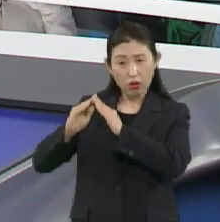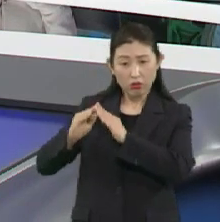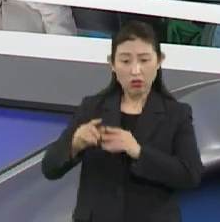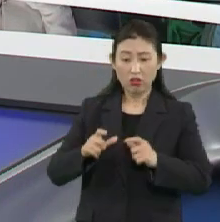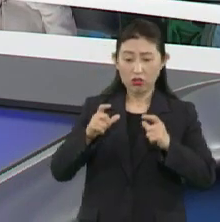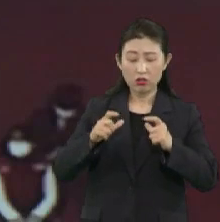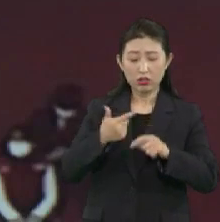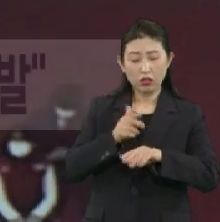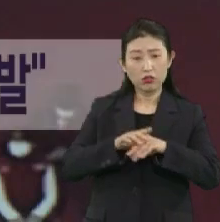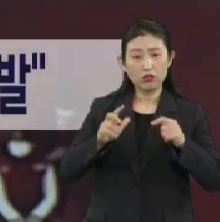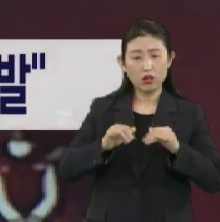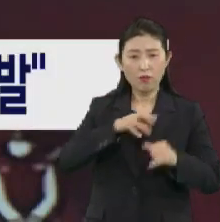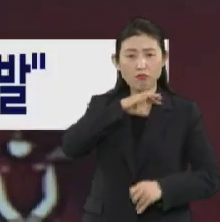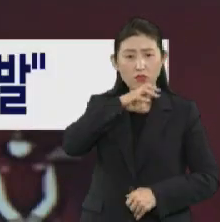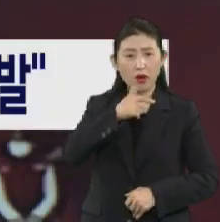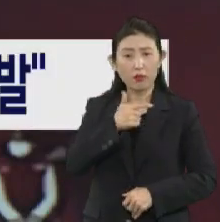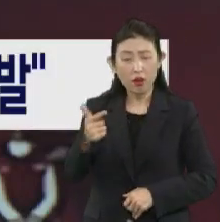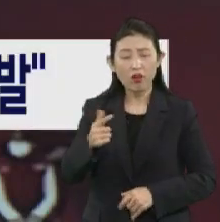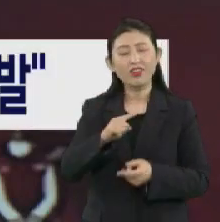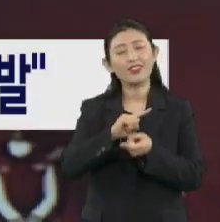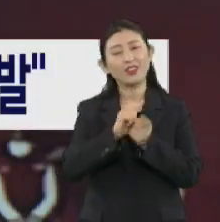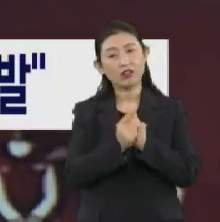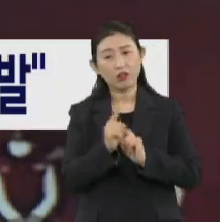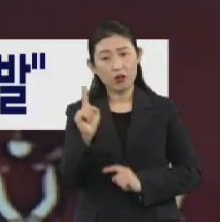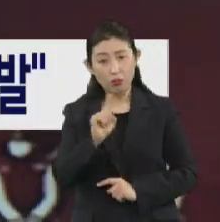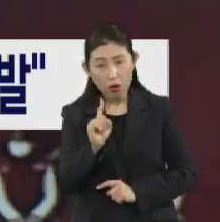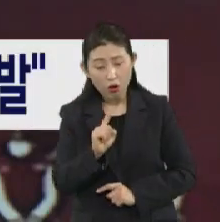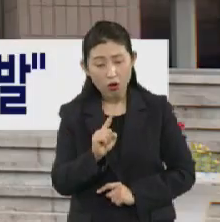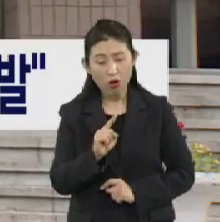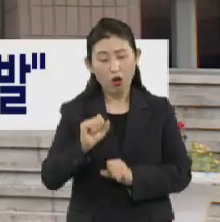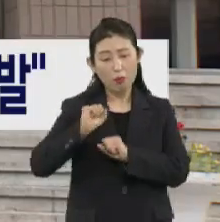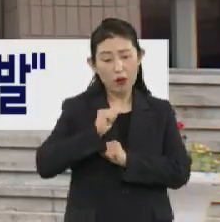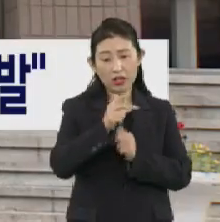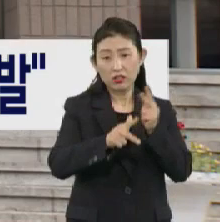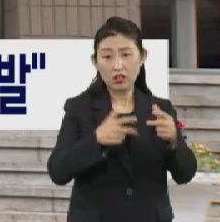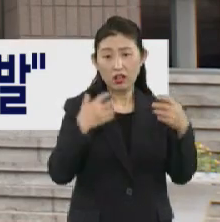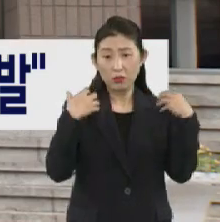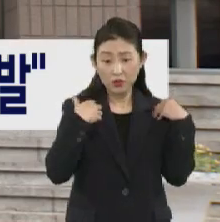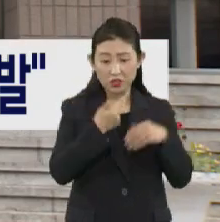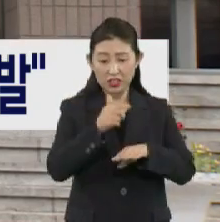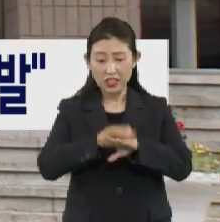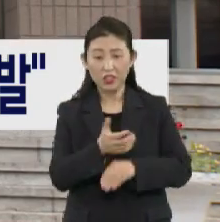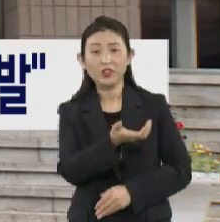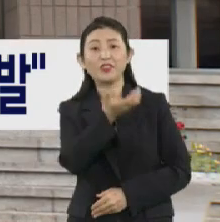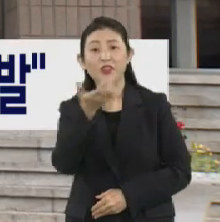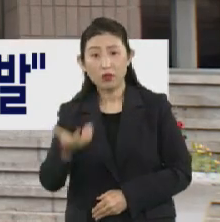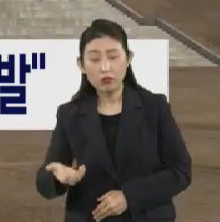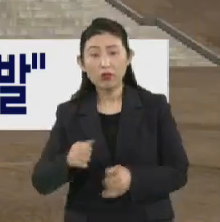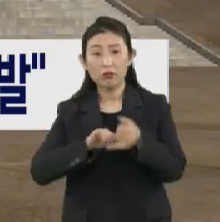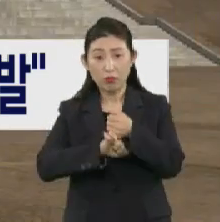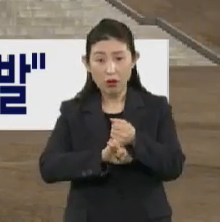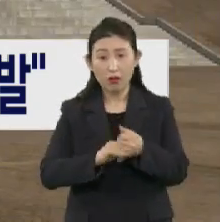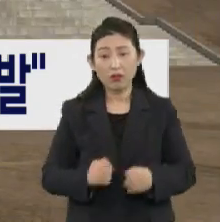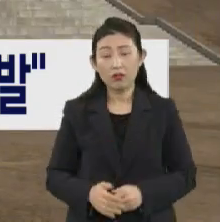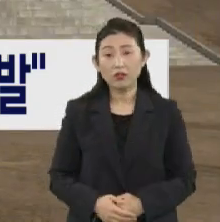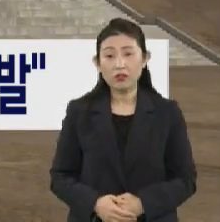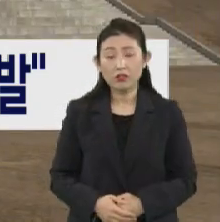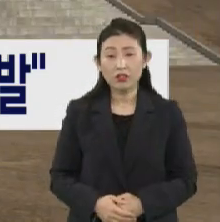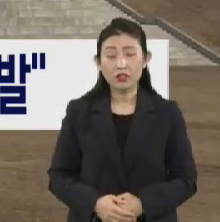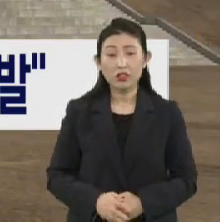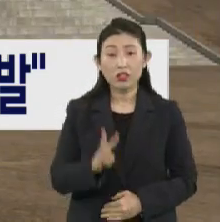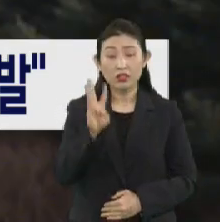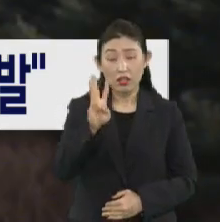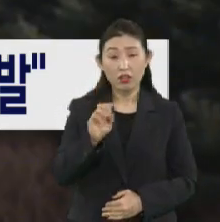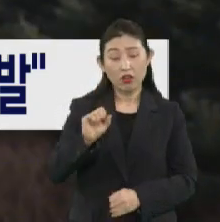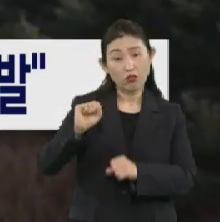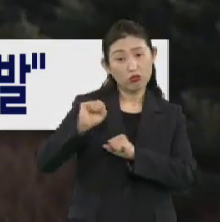악화됐습니다. 이에 대한 대안으로 윤 당선인이 꺼내든 카드가 방위사업청 대전 이전 공약입니다. 상군 본부가 인접해